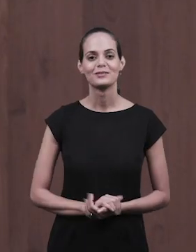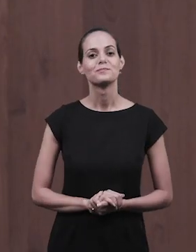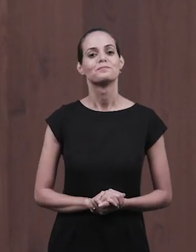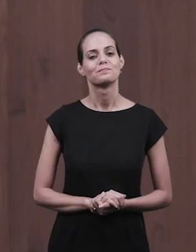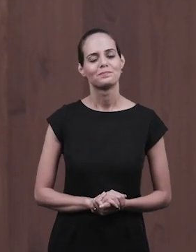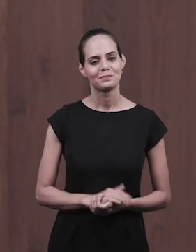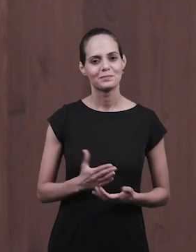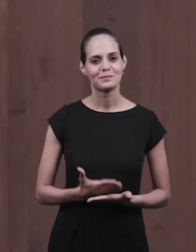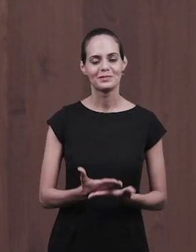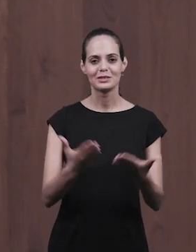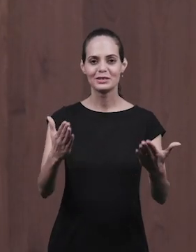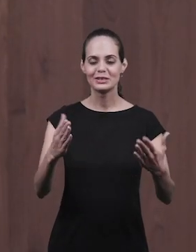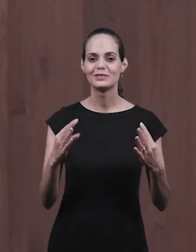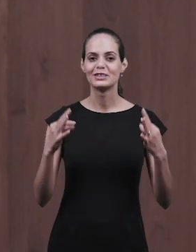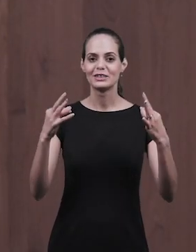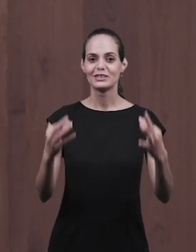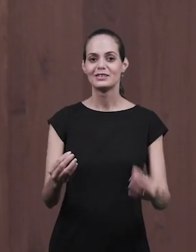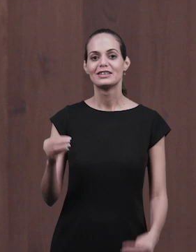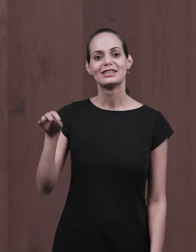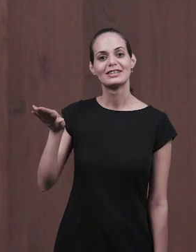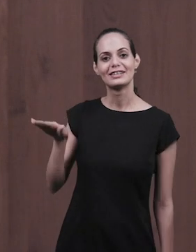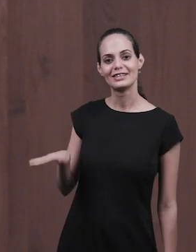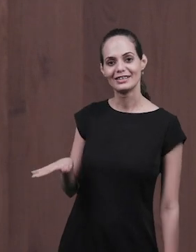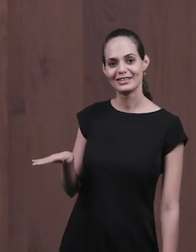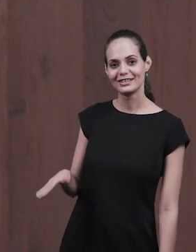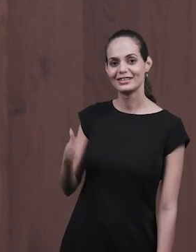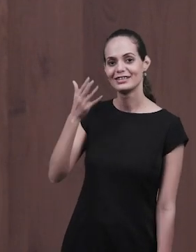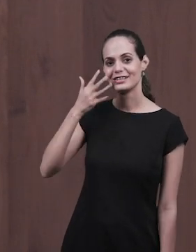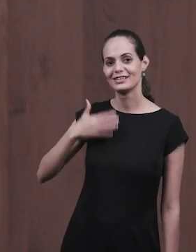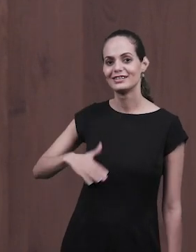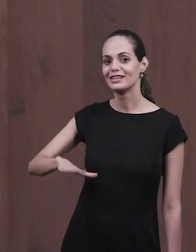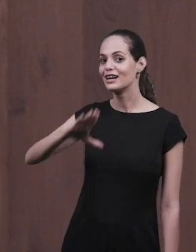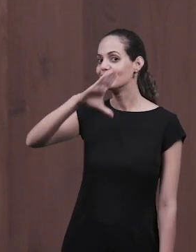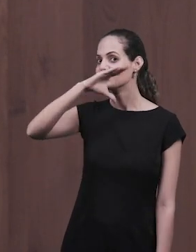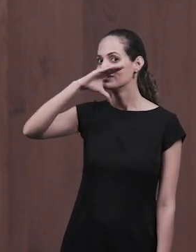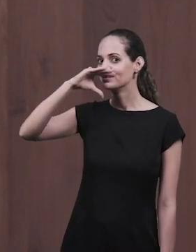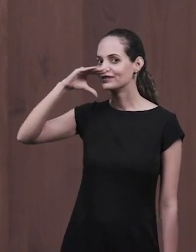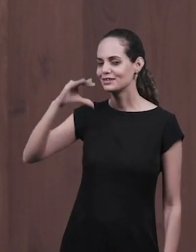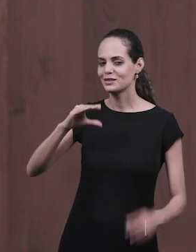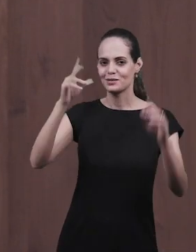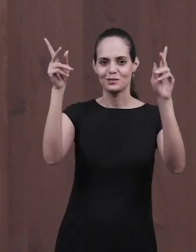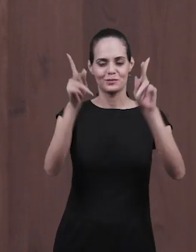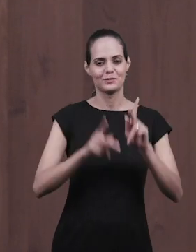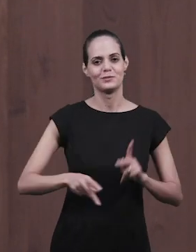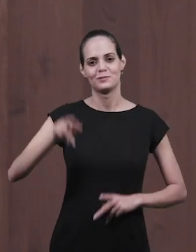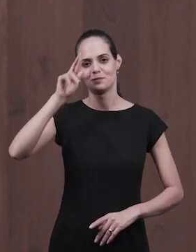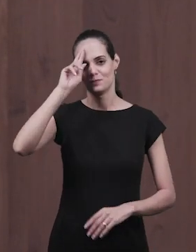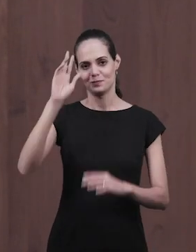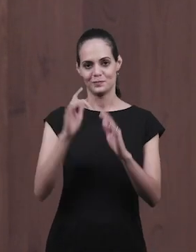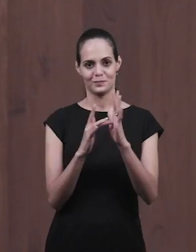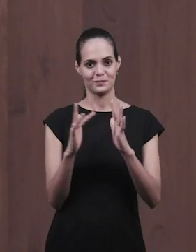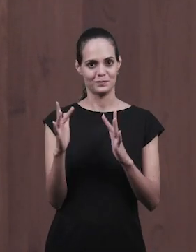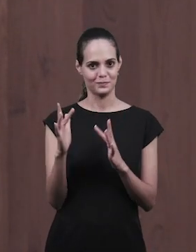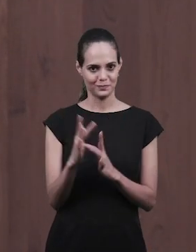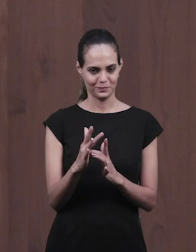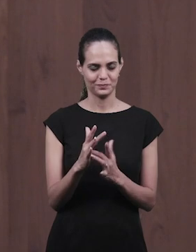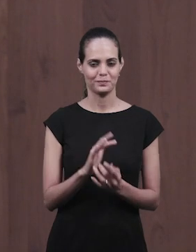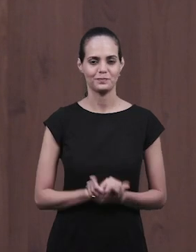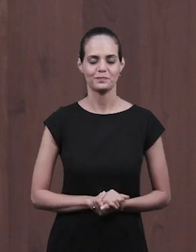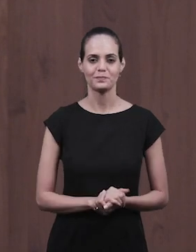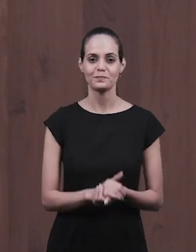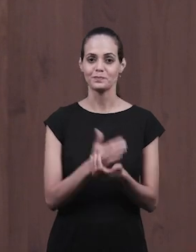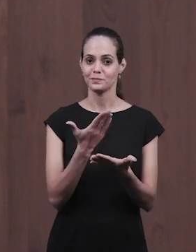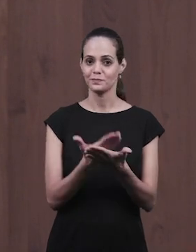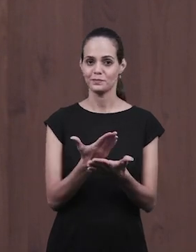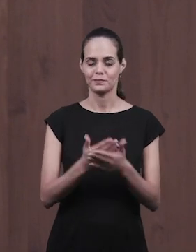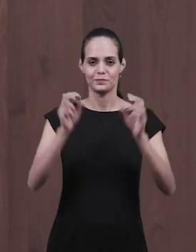Nous saluons à tous les enfants intermédiaires et adolescents dans la paix du Seigneur. La